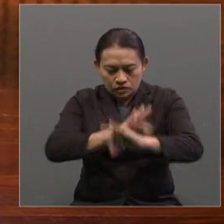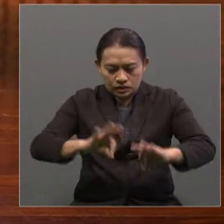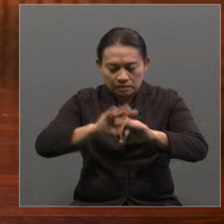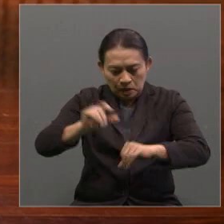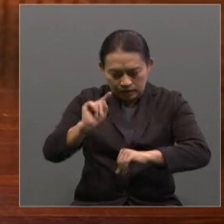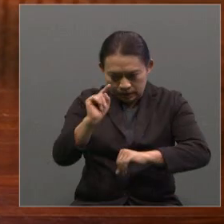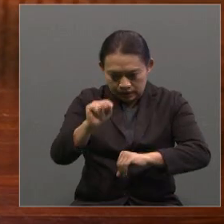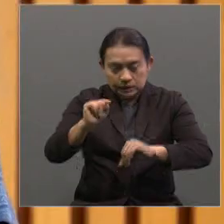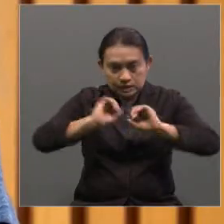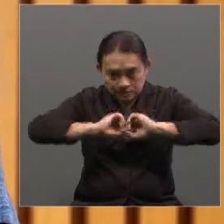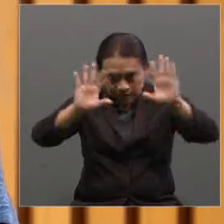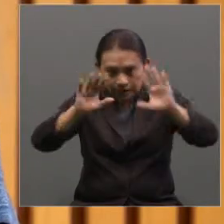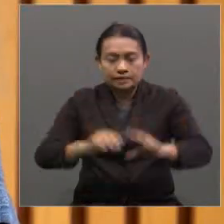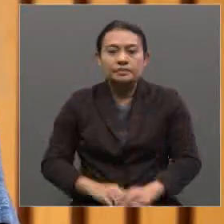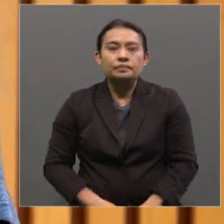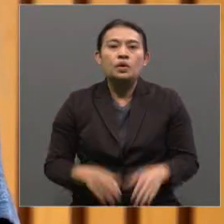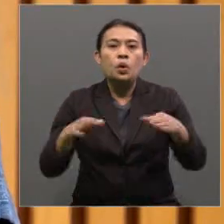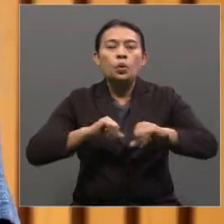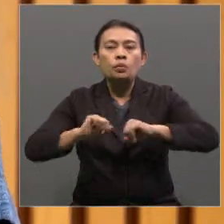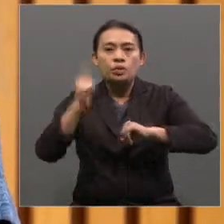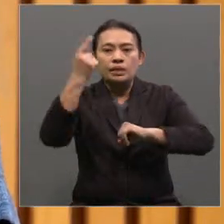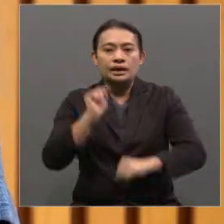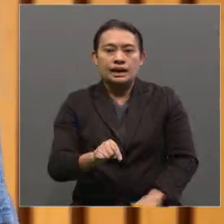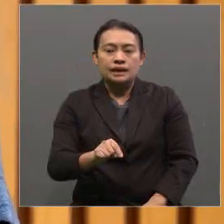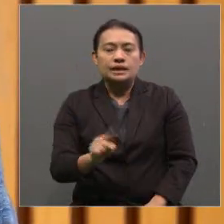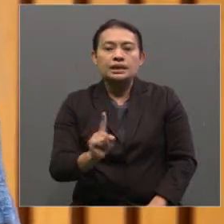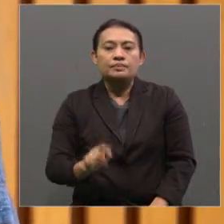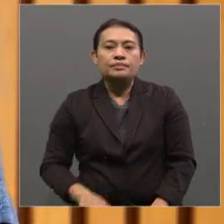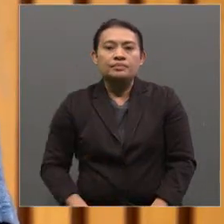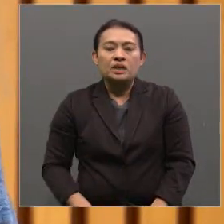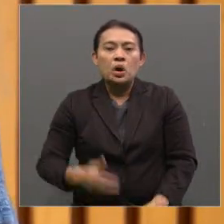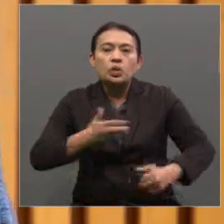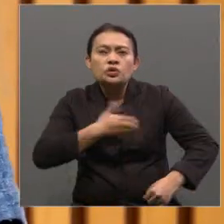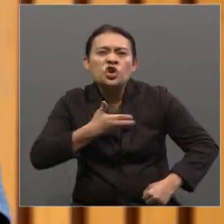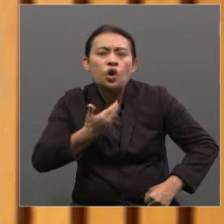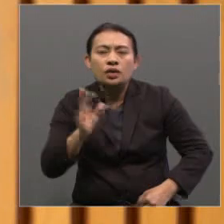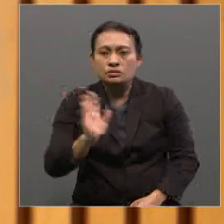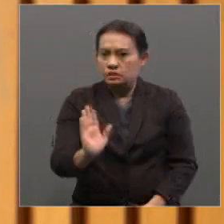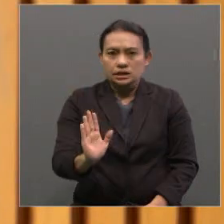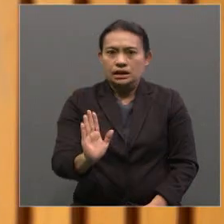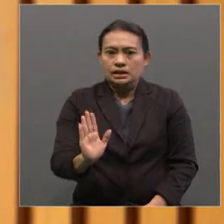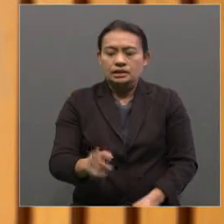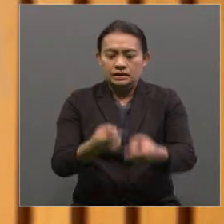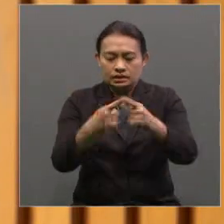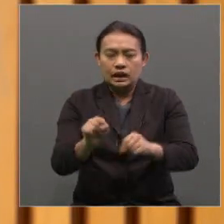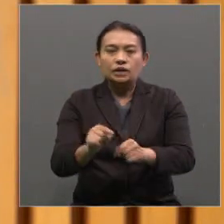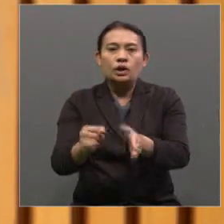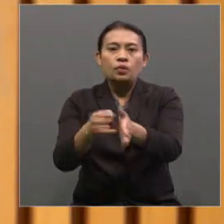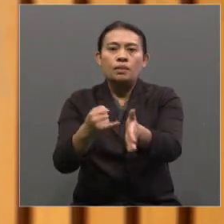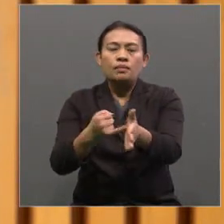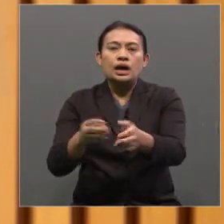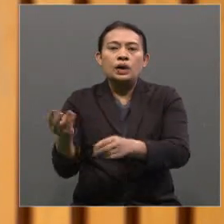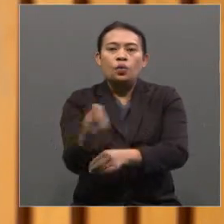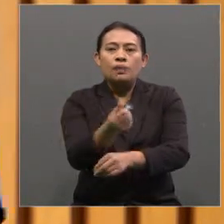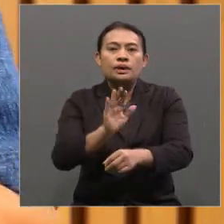แล้วคนรุ่นใหม่เนี่ยนะครับพูดตรงๆก็คือว่าผมไม่ได้บอกว่าใจร้อนแต่หมายความว่าด้วยความสะดวกของเทคโนโลยีในการเข้า